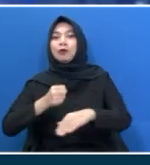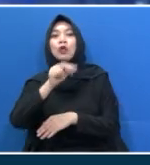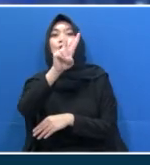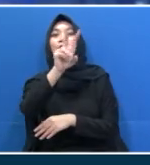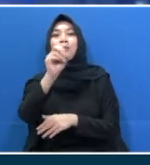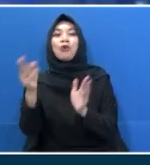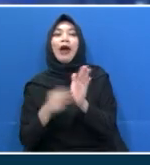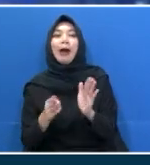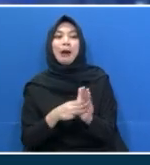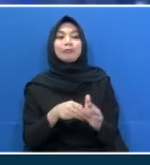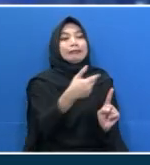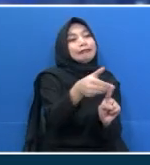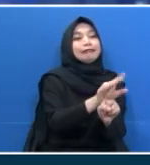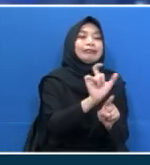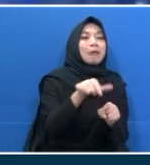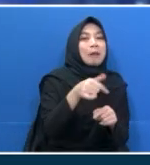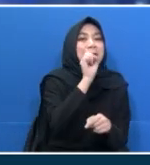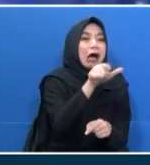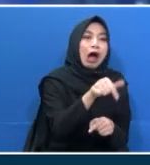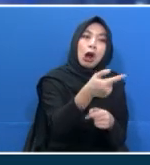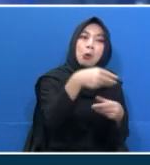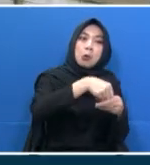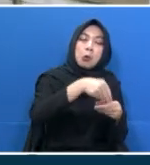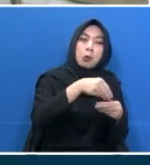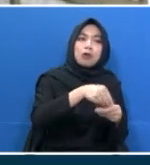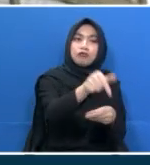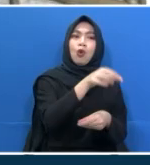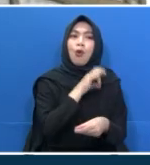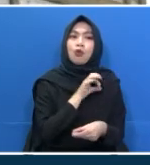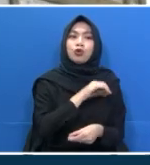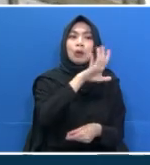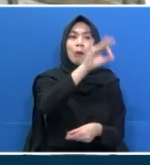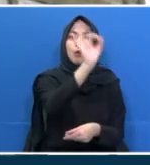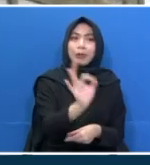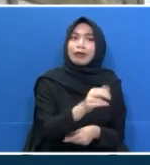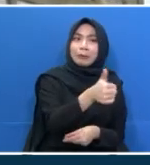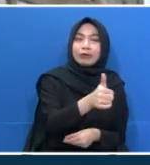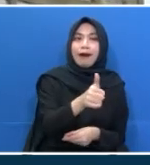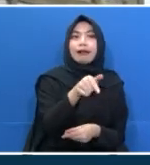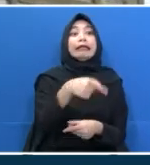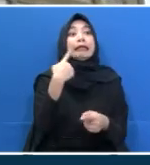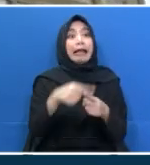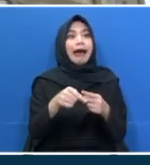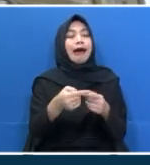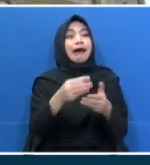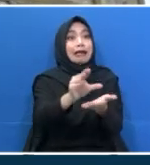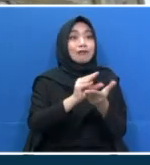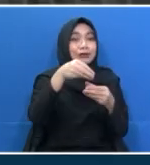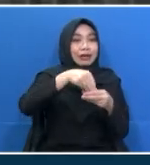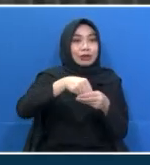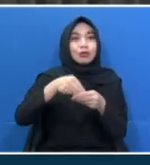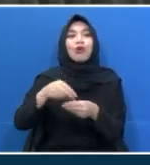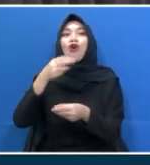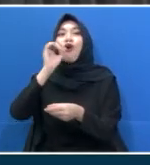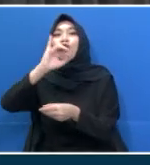dengan iming-iming keuntungan hingga 50% tanpa izin dari otoritas jasa keuangan. Kabit Humas Polda Aceh,